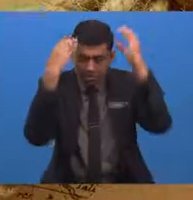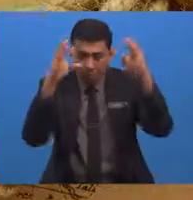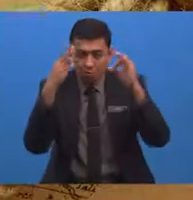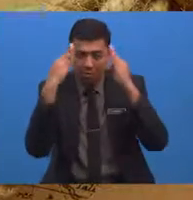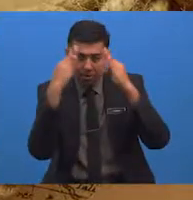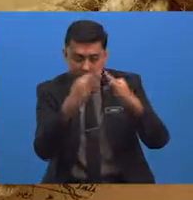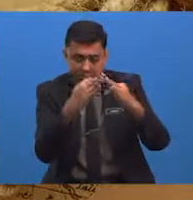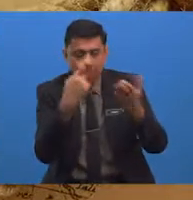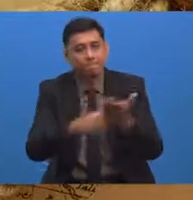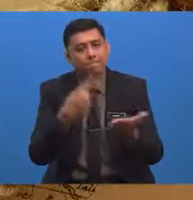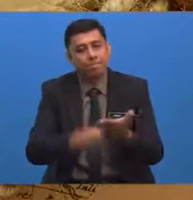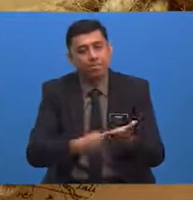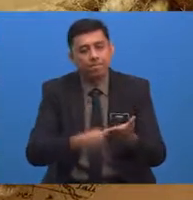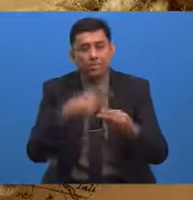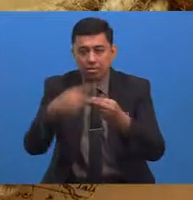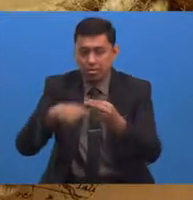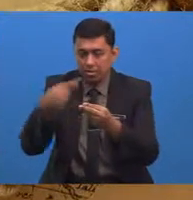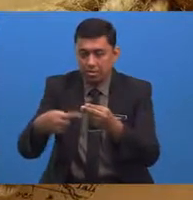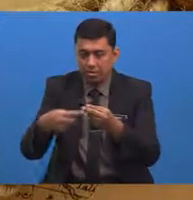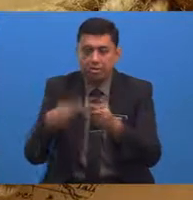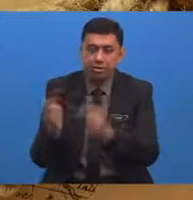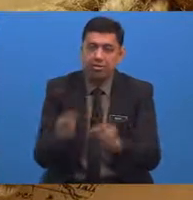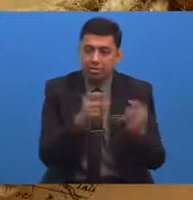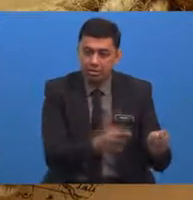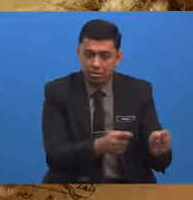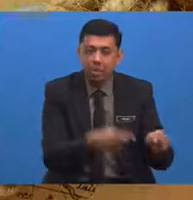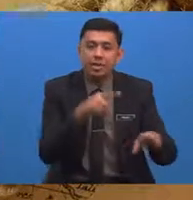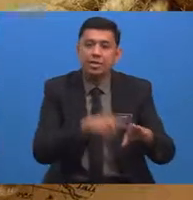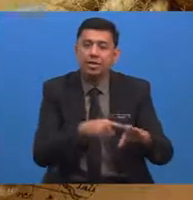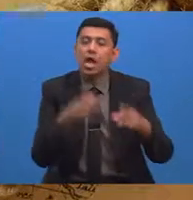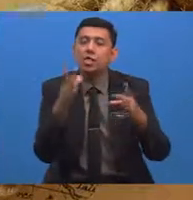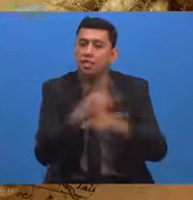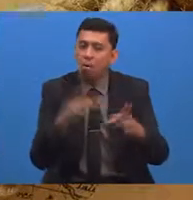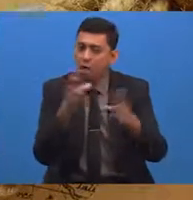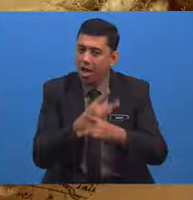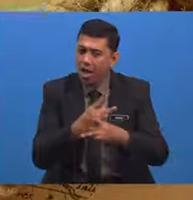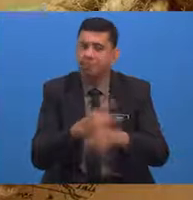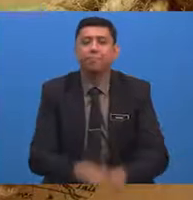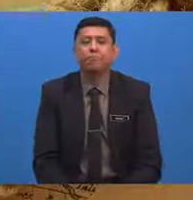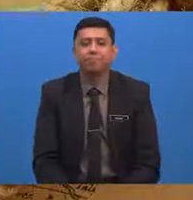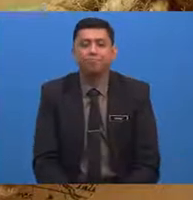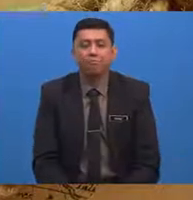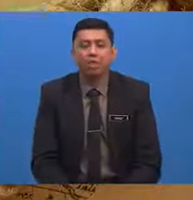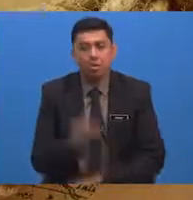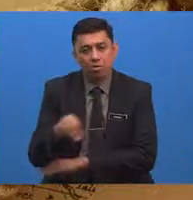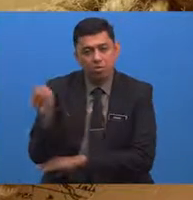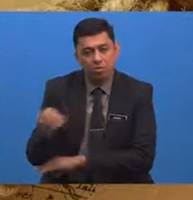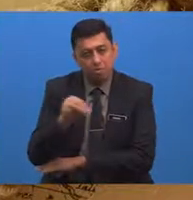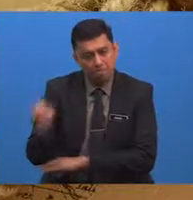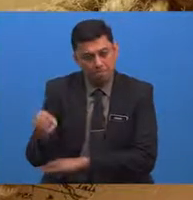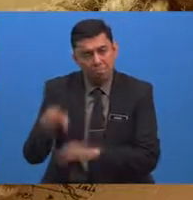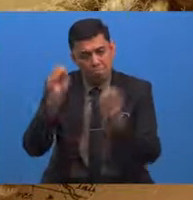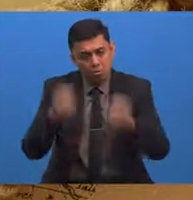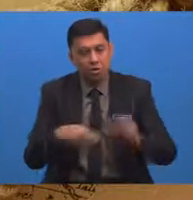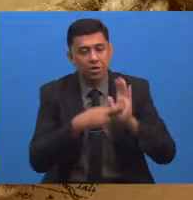memfokuskan perbincangan kita berkaitan pentadbiran barat di Sarawak. Murid-murid boleh merujuk